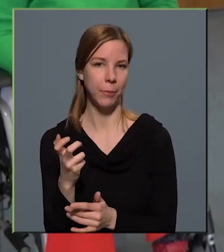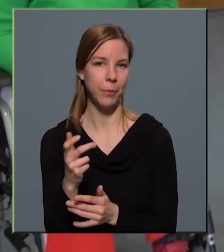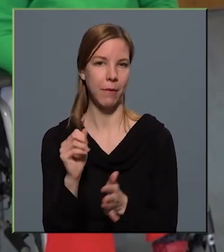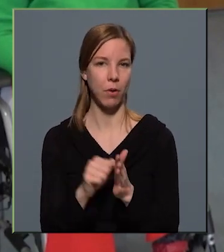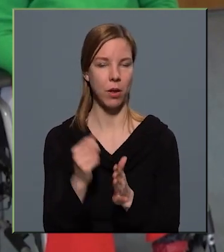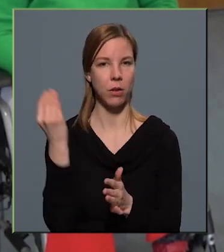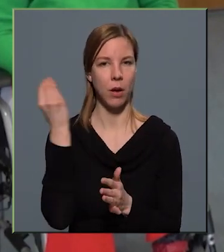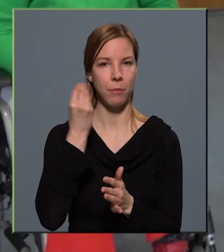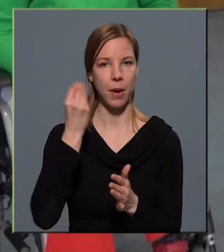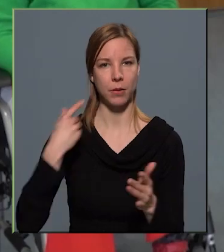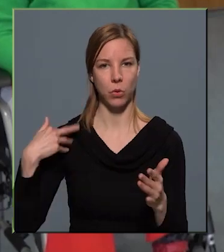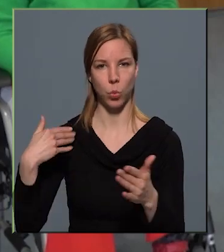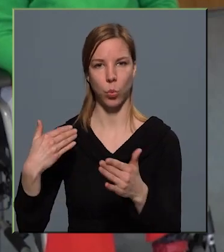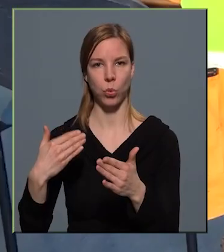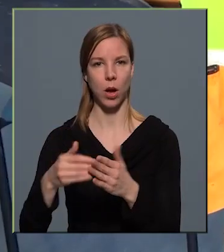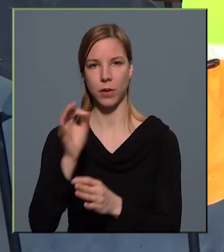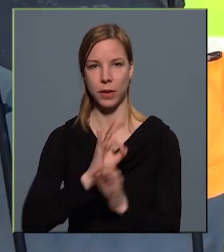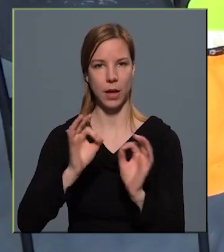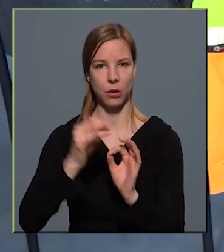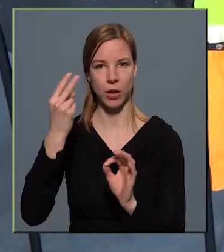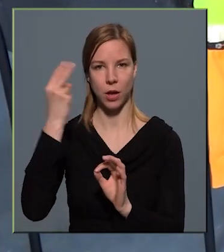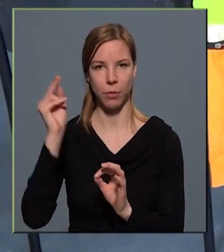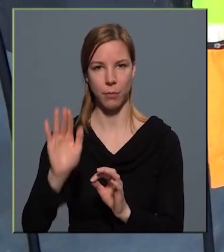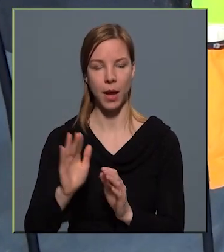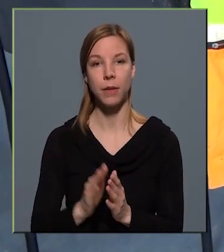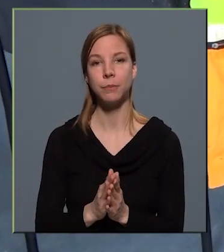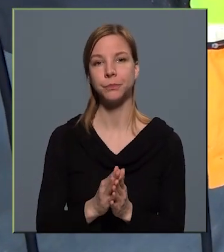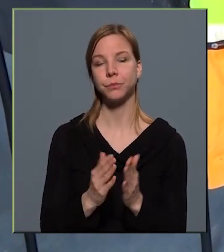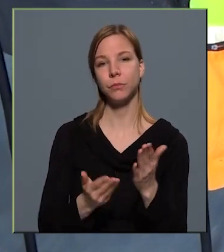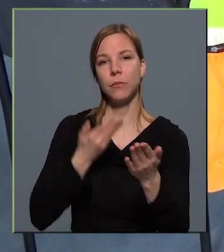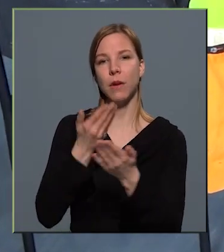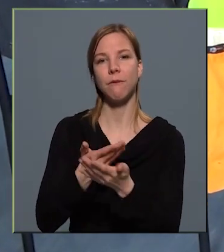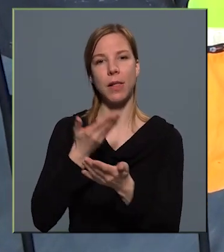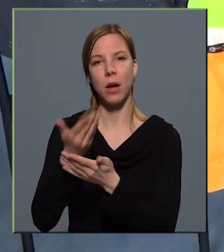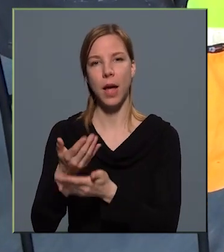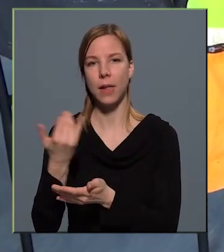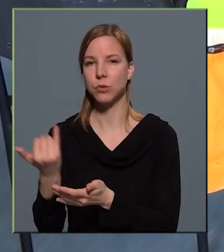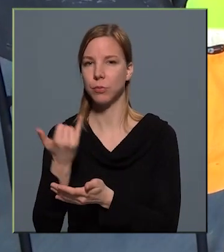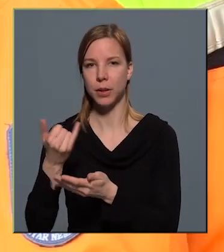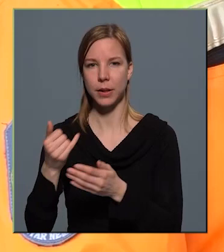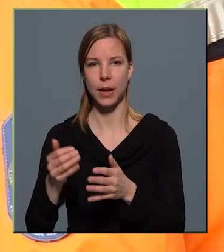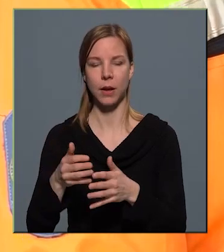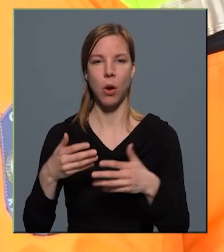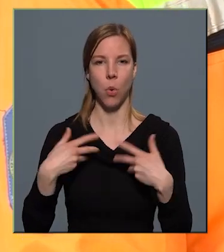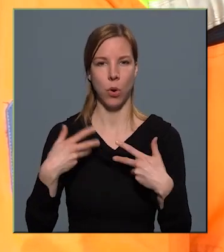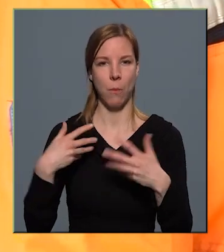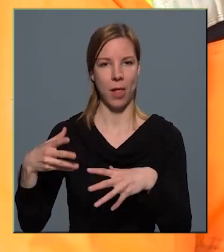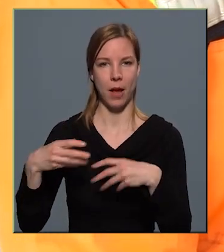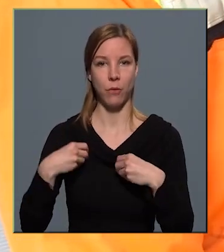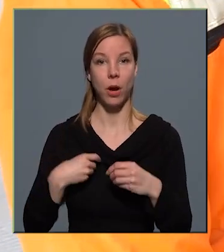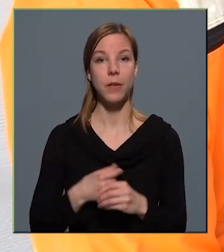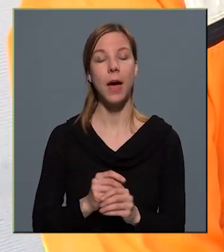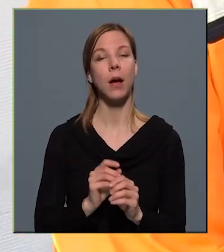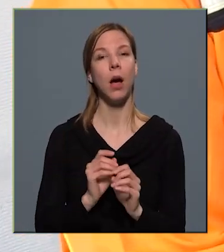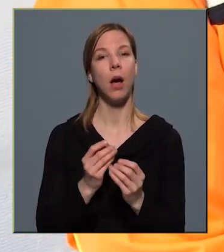kutya az elejétől a végig a teljes szakmát. A felajánlásokat mindig örömmel fogadják, hiszen megfelelő eszközök vásárlásával